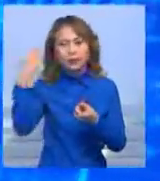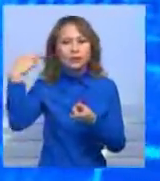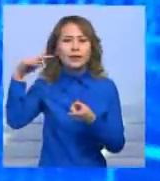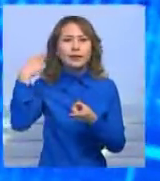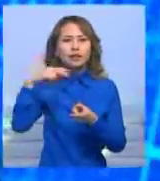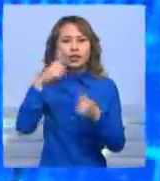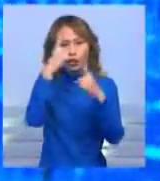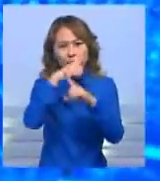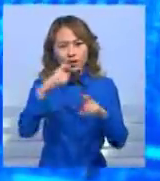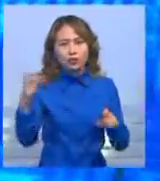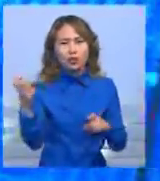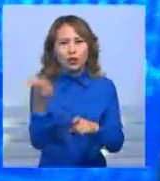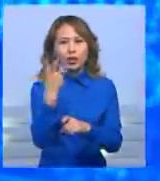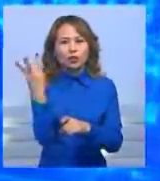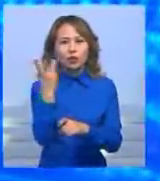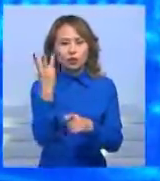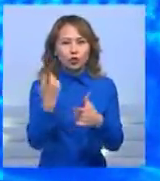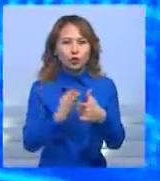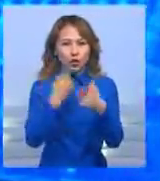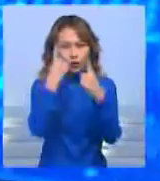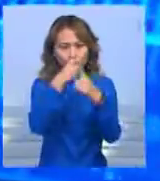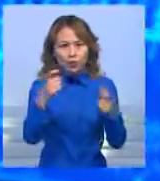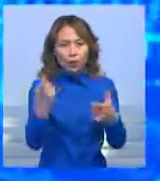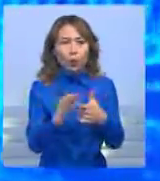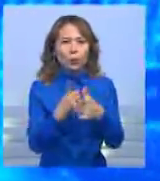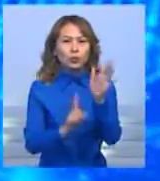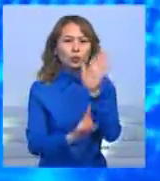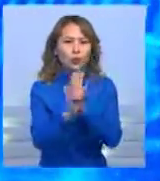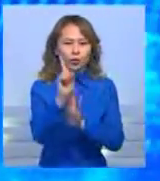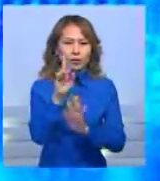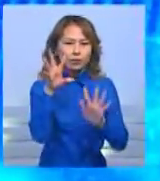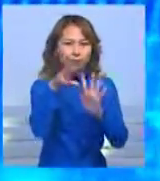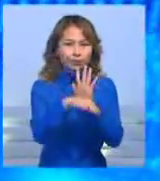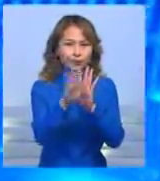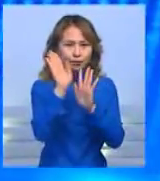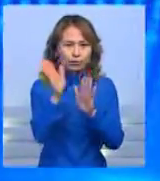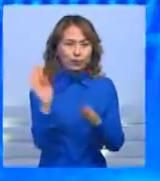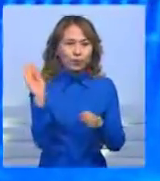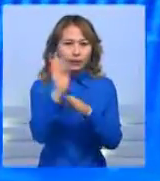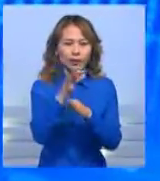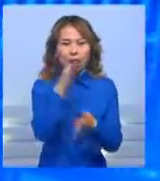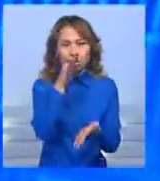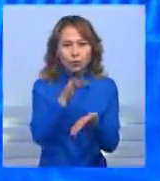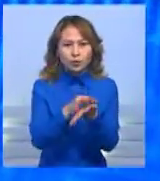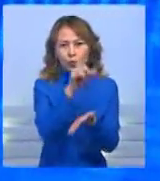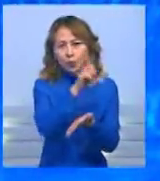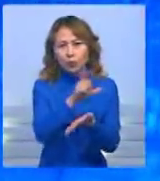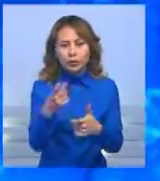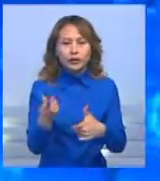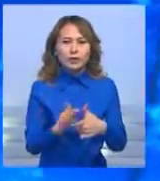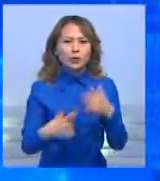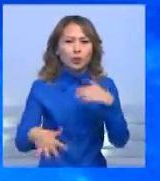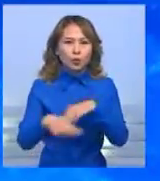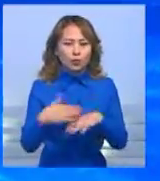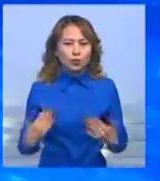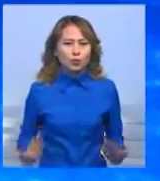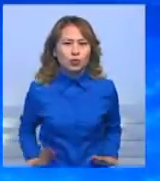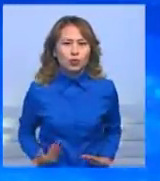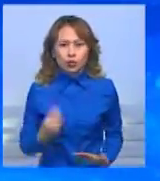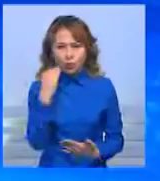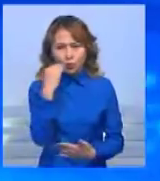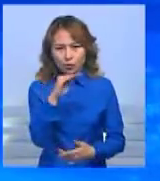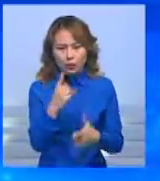былтыр президент жариялаған 3-ші жаңғырту үдерісі іске қосылатын болды. Бұл ретте барлық жауапты органдарға